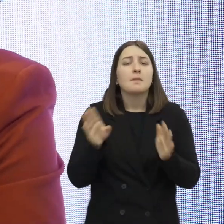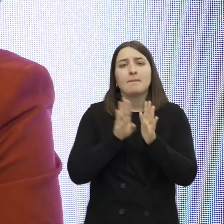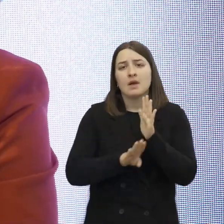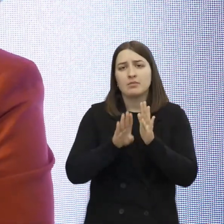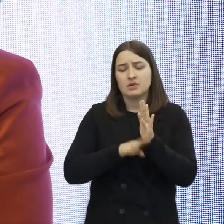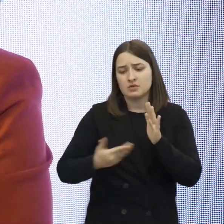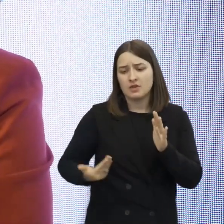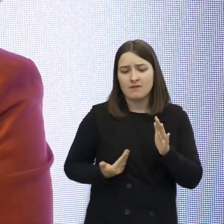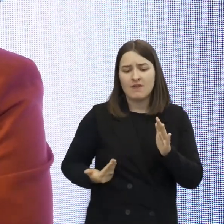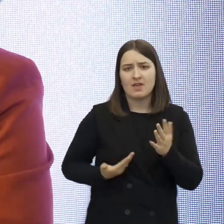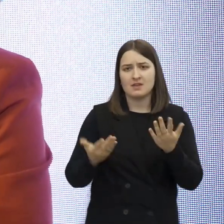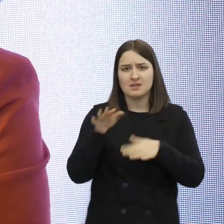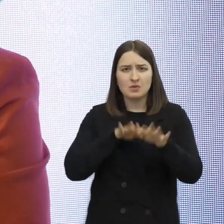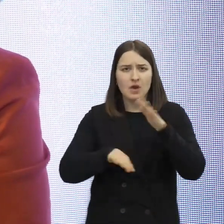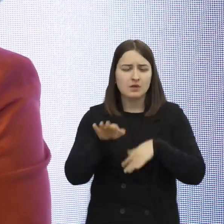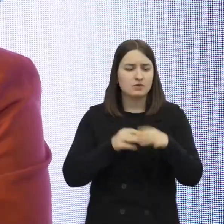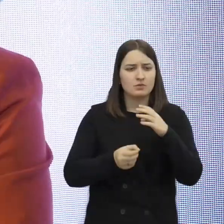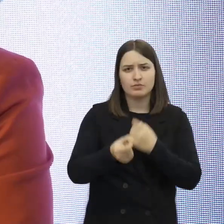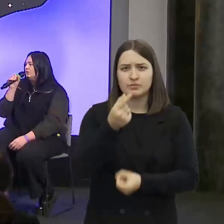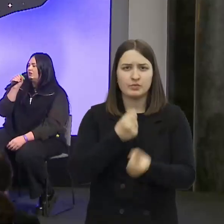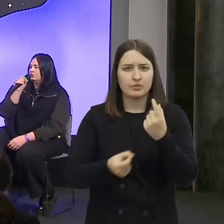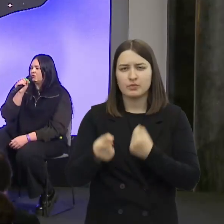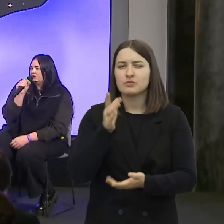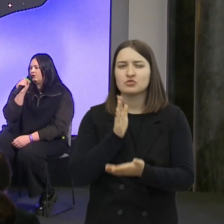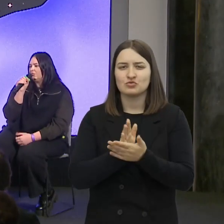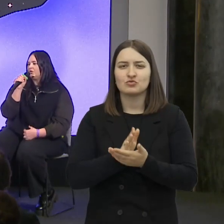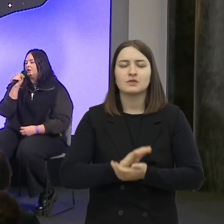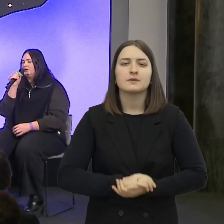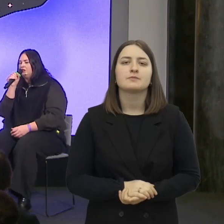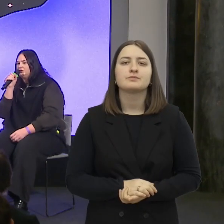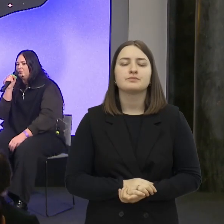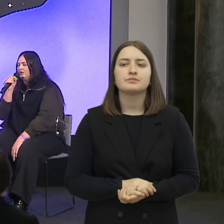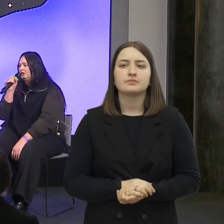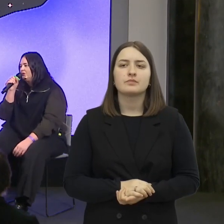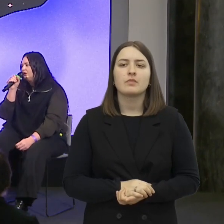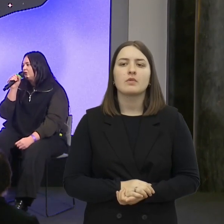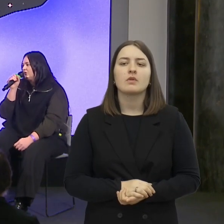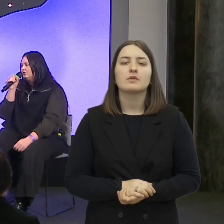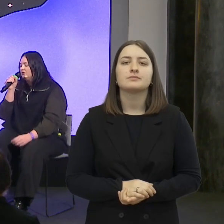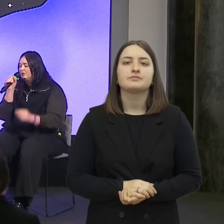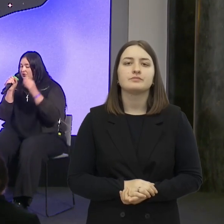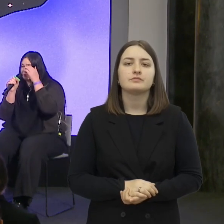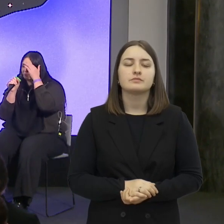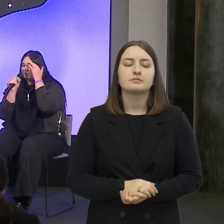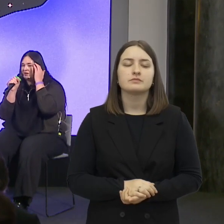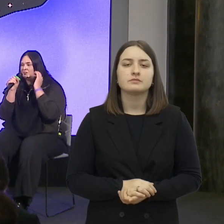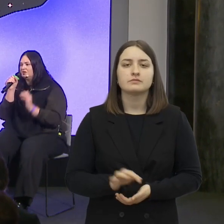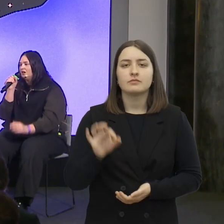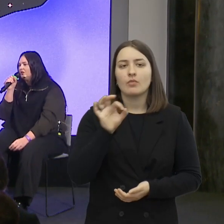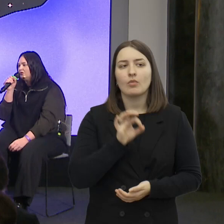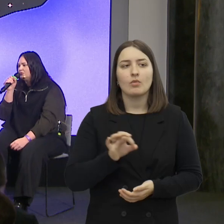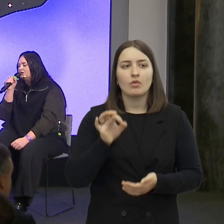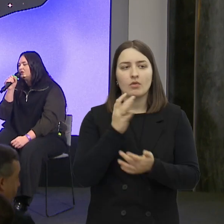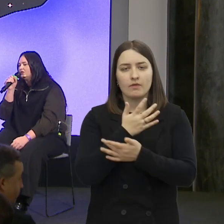kasdienių klausimų atsiranda ir atsakymų. Na, aš manau, kalbant apie viešą palaikymą, tokiomis